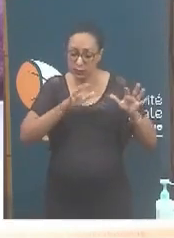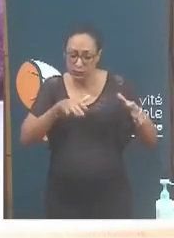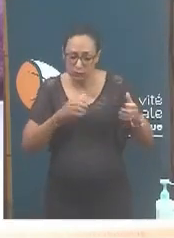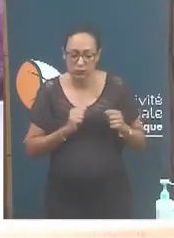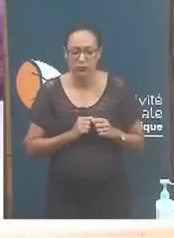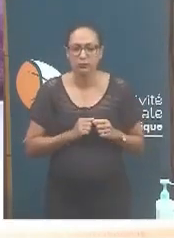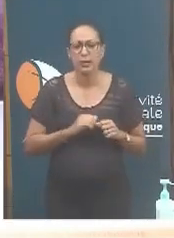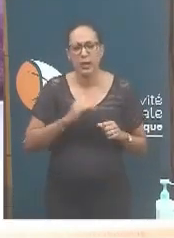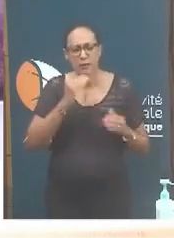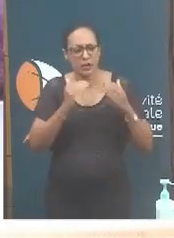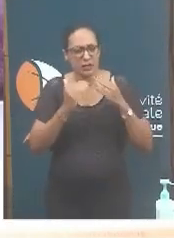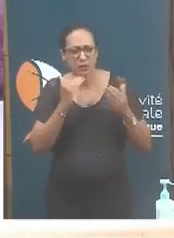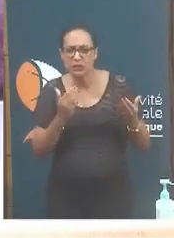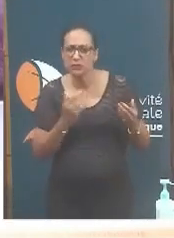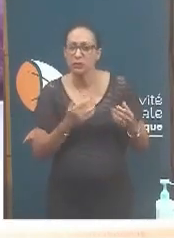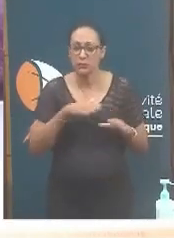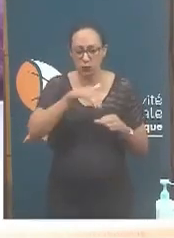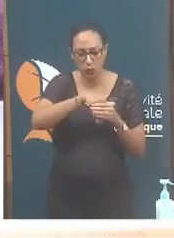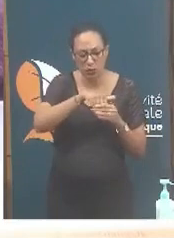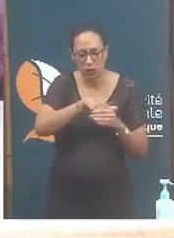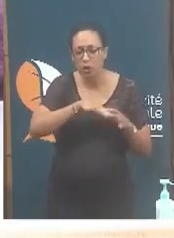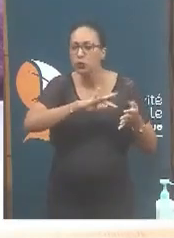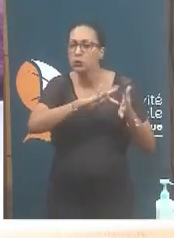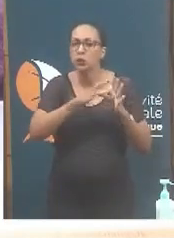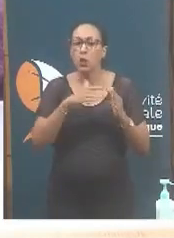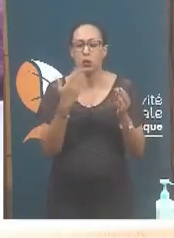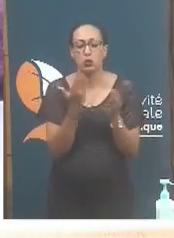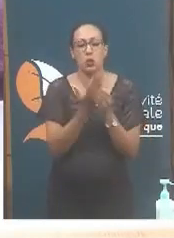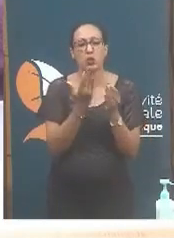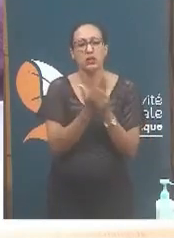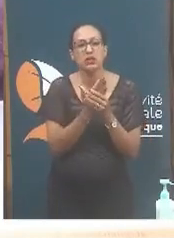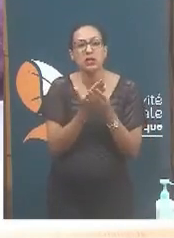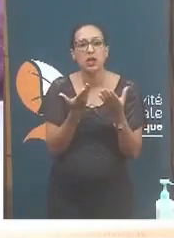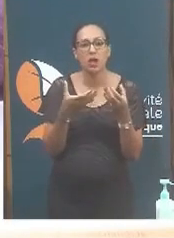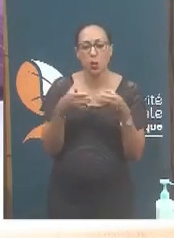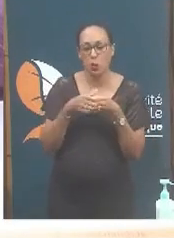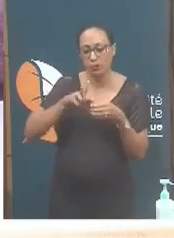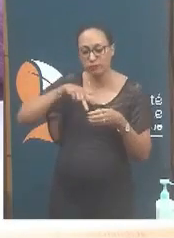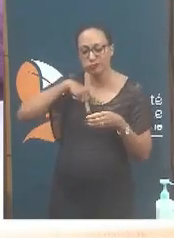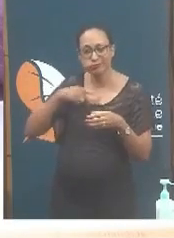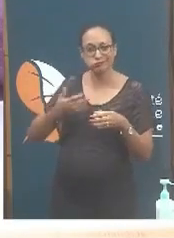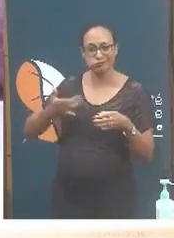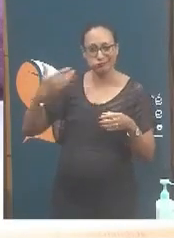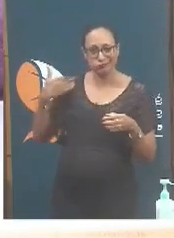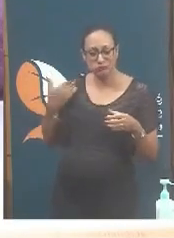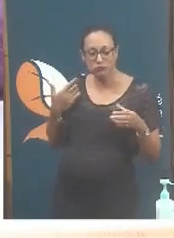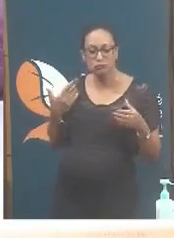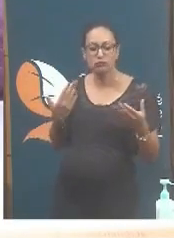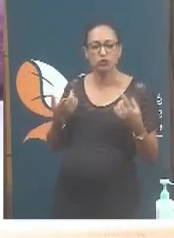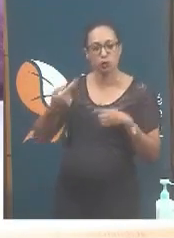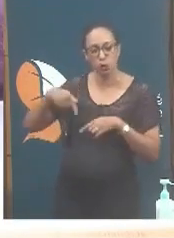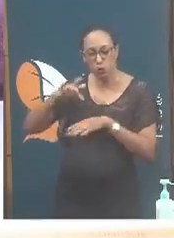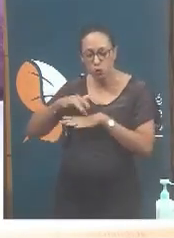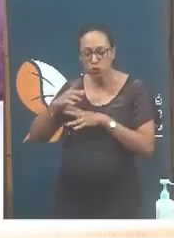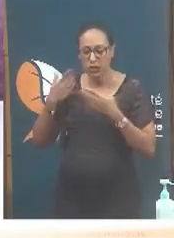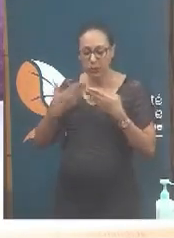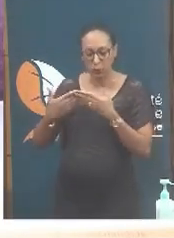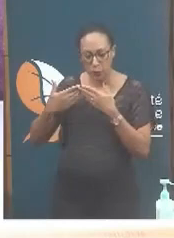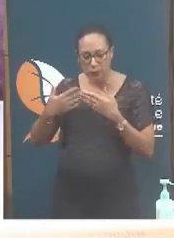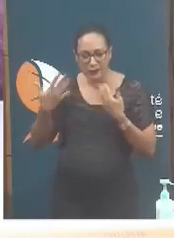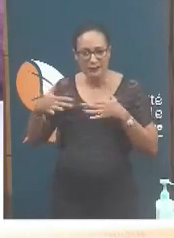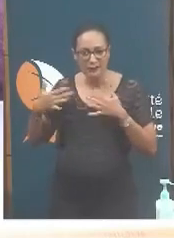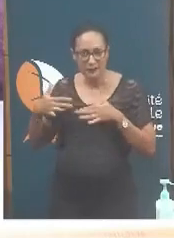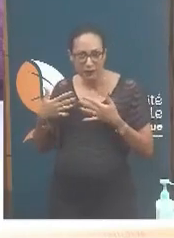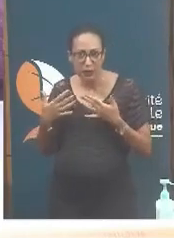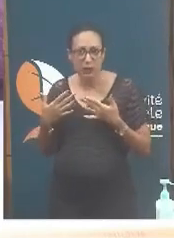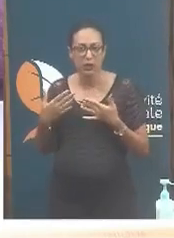reprend tous les dossiers que nous avions commencé à étudier, qui étaient donc dans les cartons que nous avions étudiés. On nous a fait l'amitié de